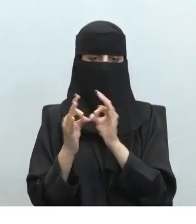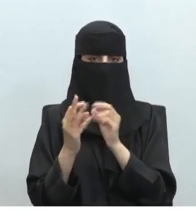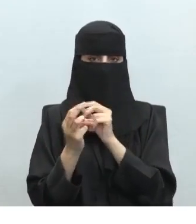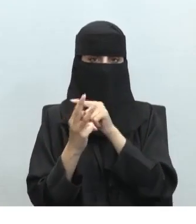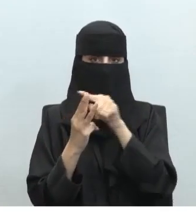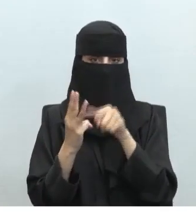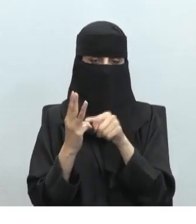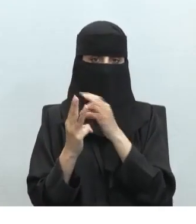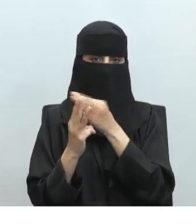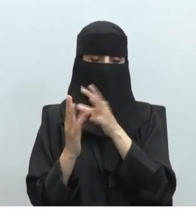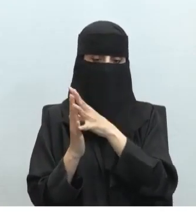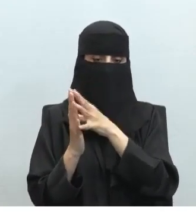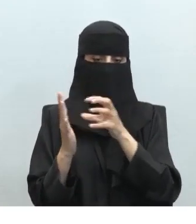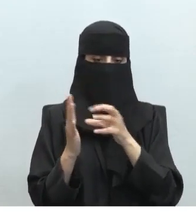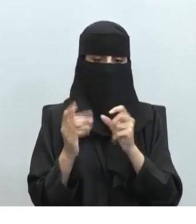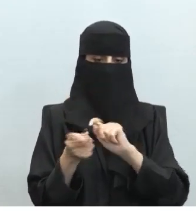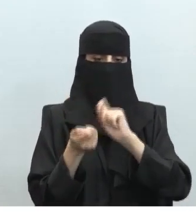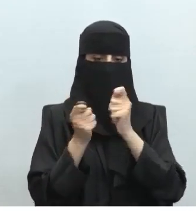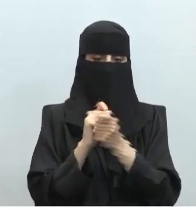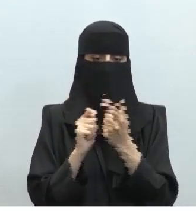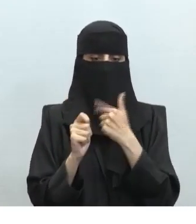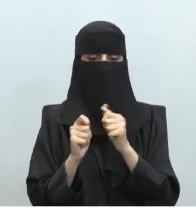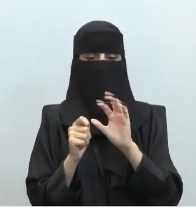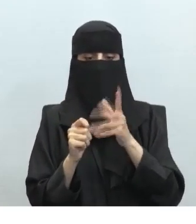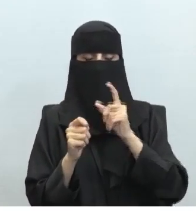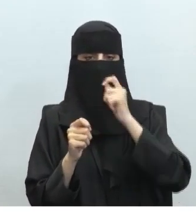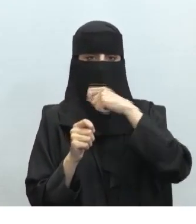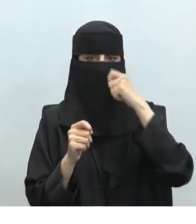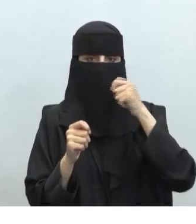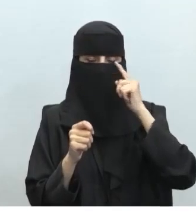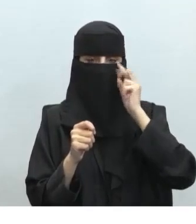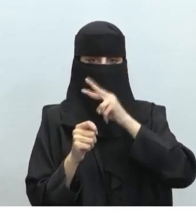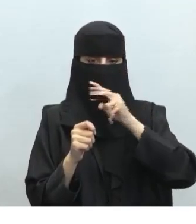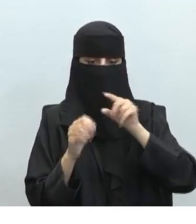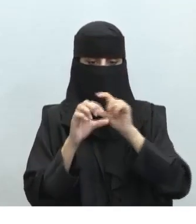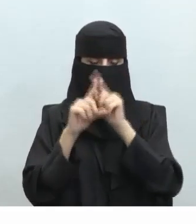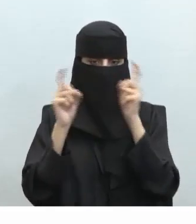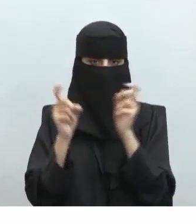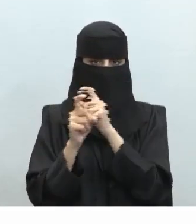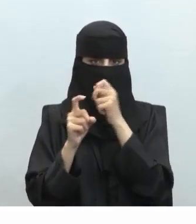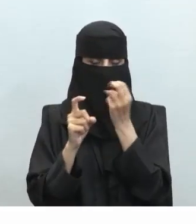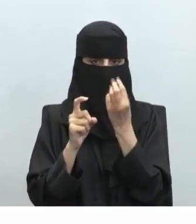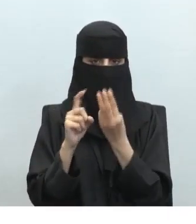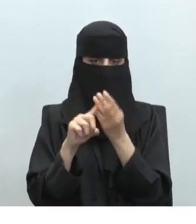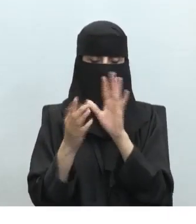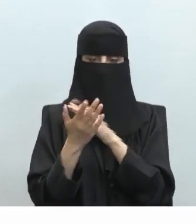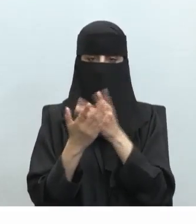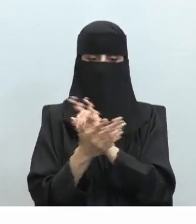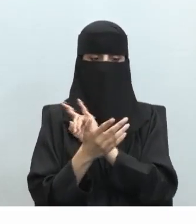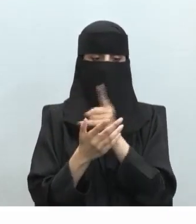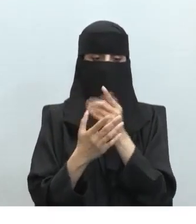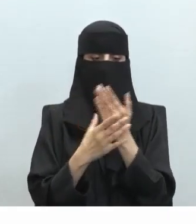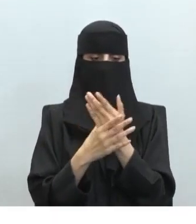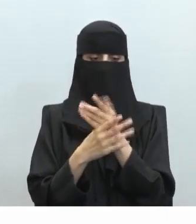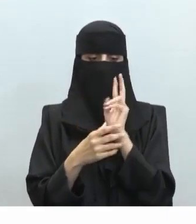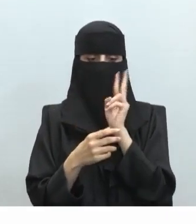كودونات الانتهاء التي تظهر معنا هنا باللون الوردي هنا نشاهد هذه كودونات انتهاء لا يتم ترجمتها اذا عندما